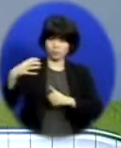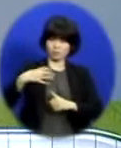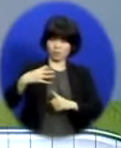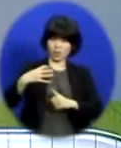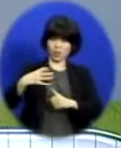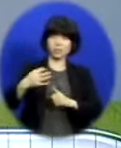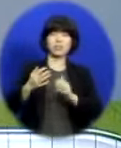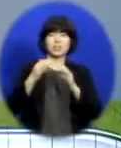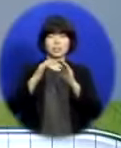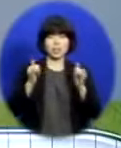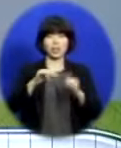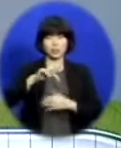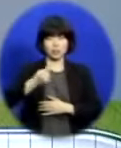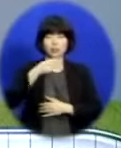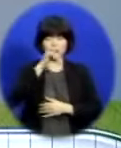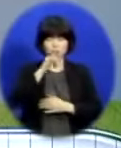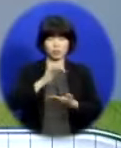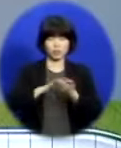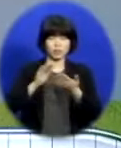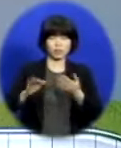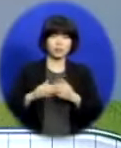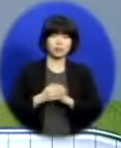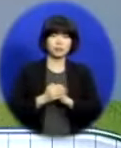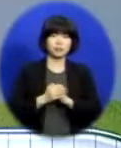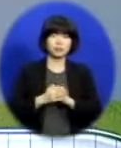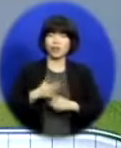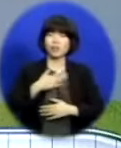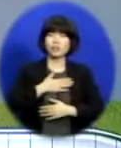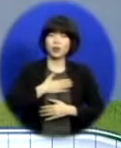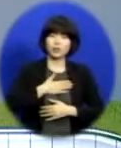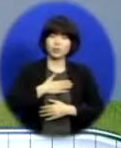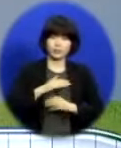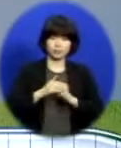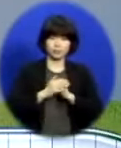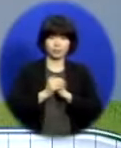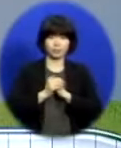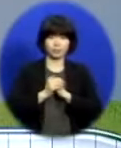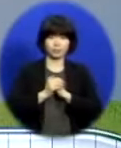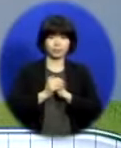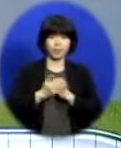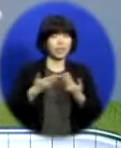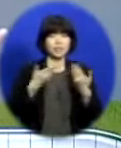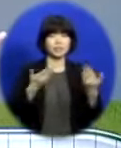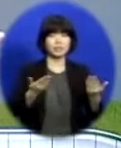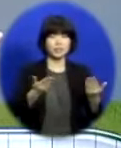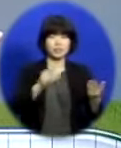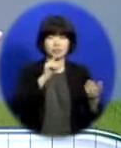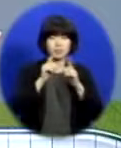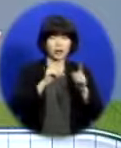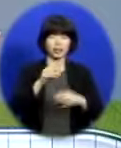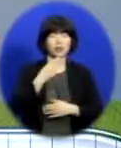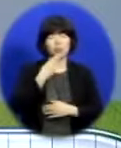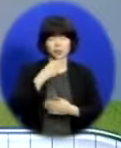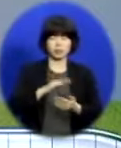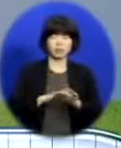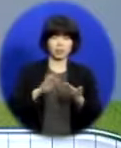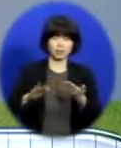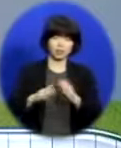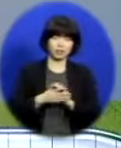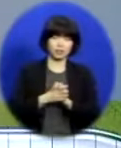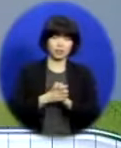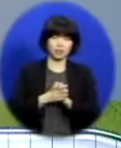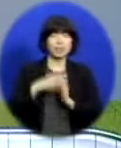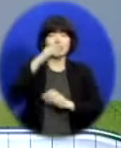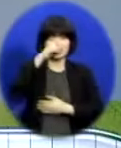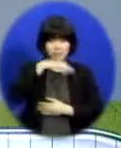분들이 계십니다 저는 드릴 수 있는 말씀이 없습니다